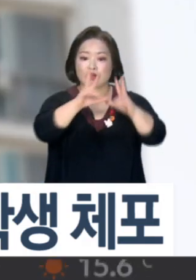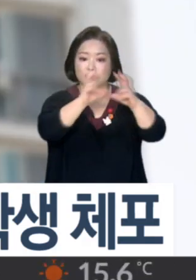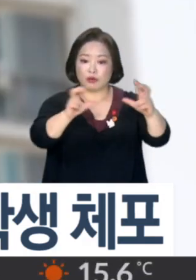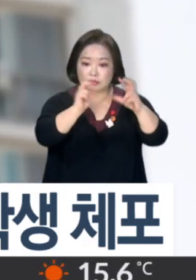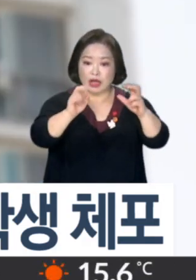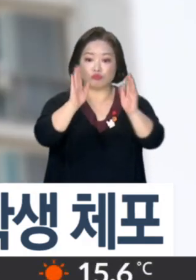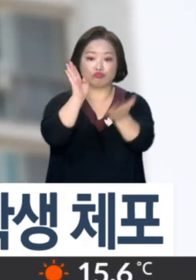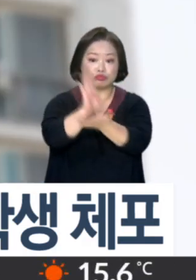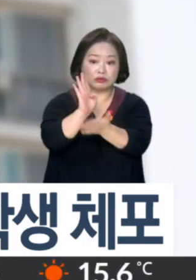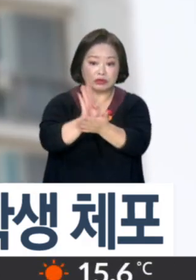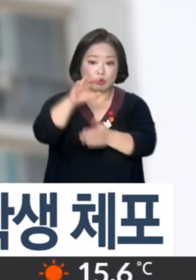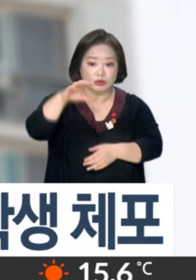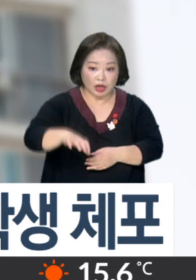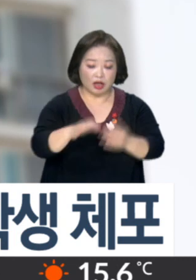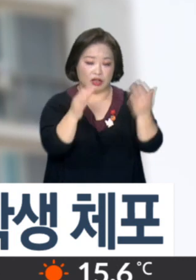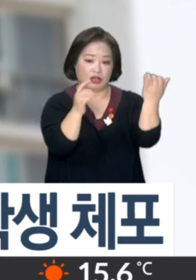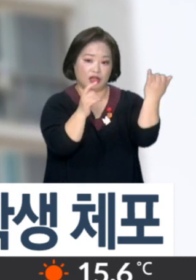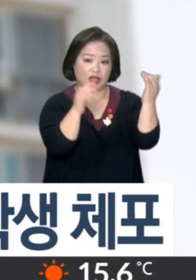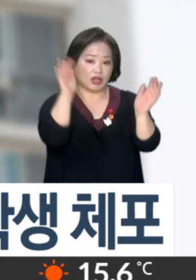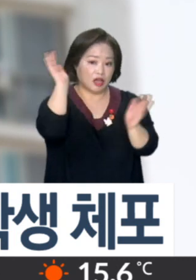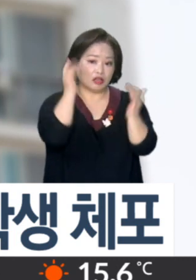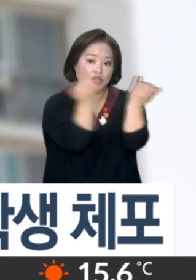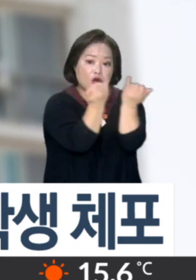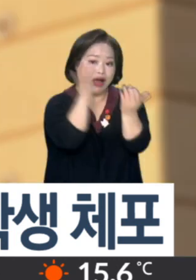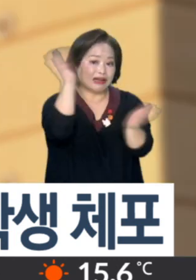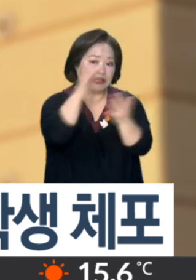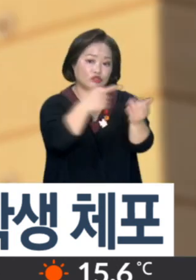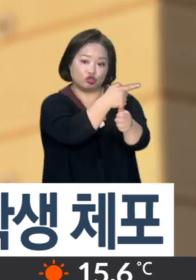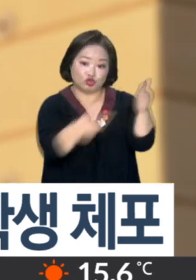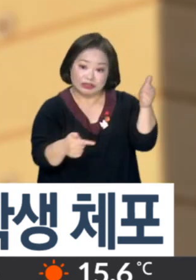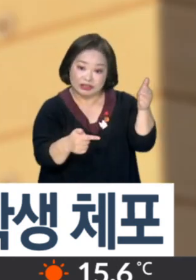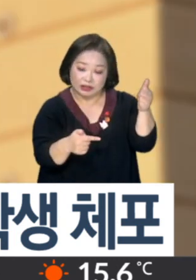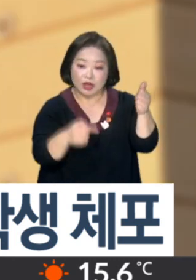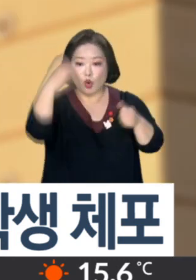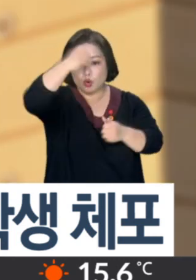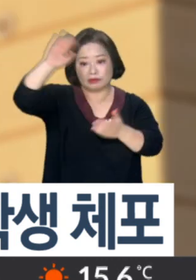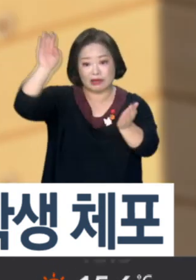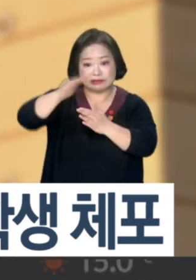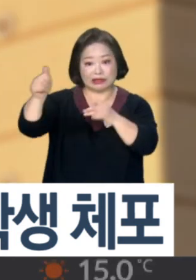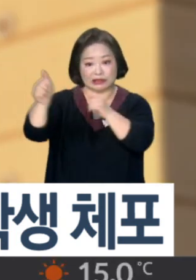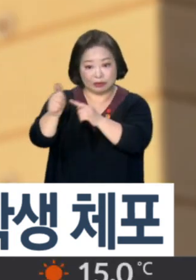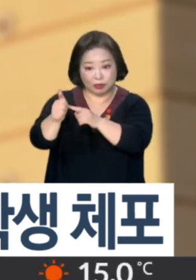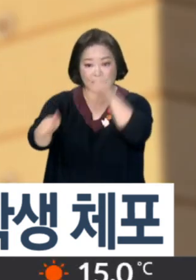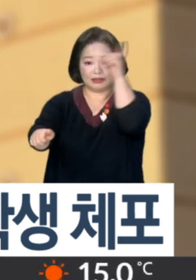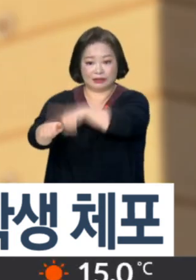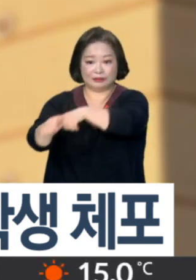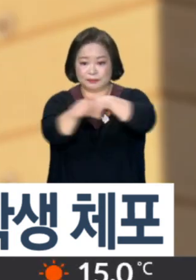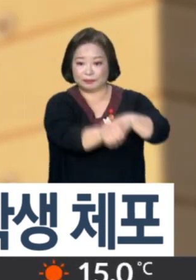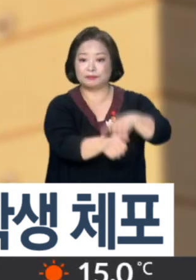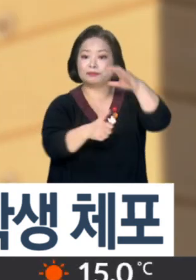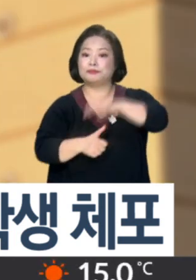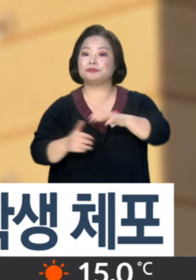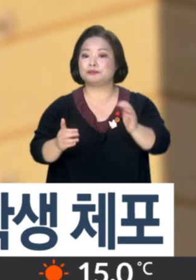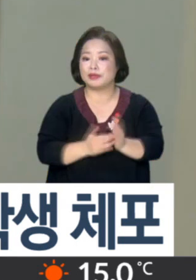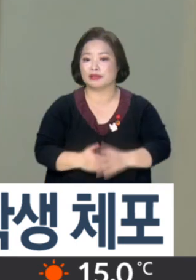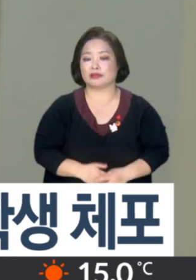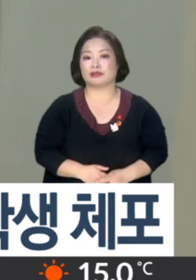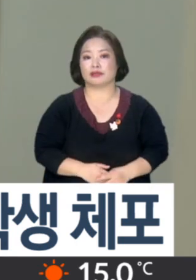분당구의 한 아파트에서 여학생을 숨지게 한 혐의로 10대 남자 고등학생 A군을 현행범으로 체포했다고